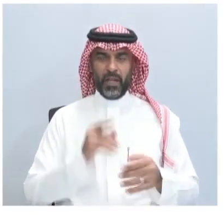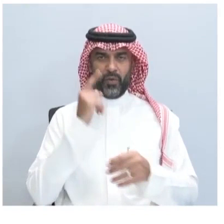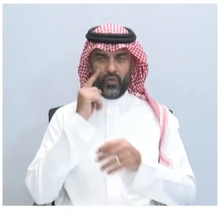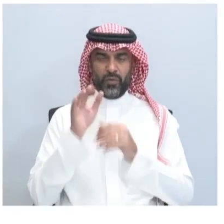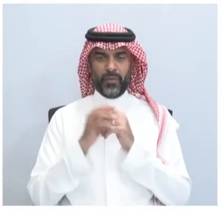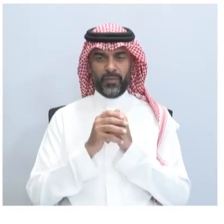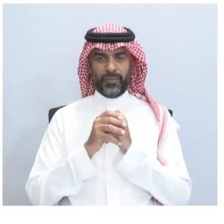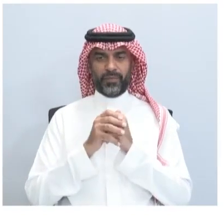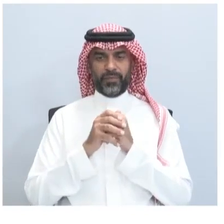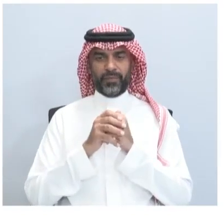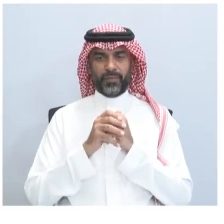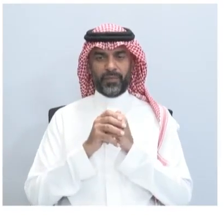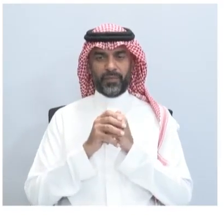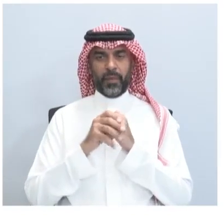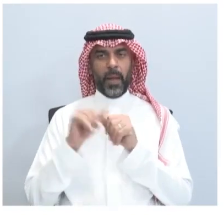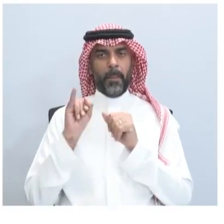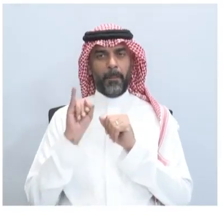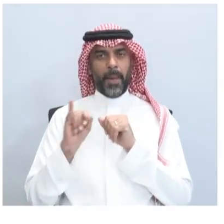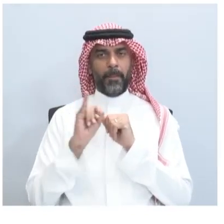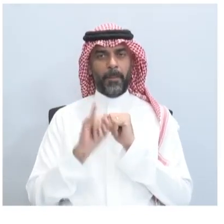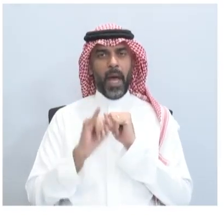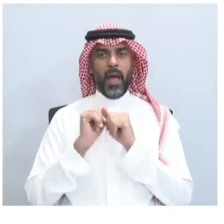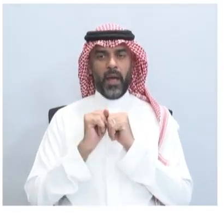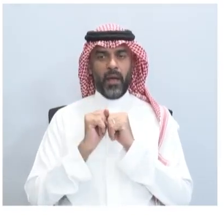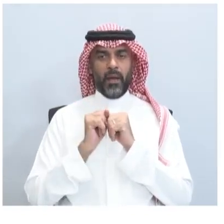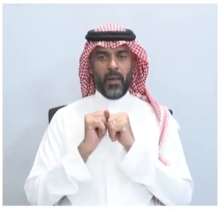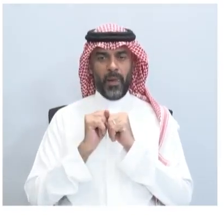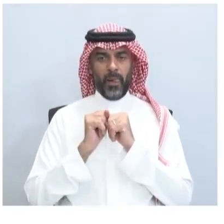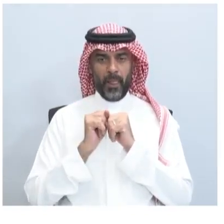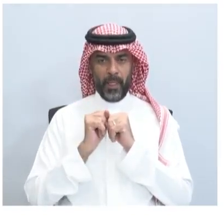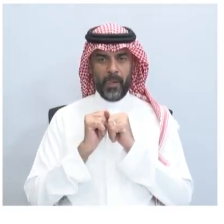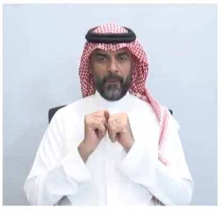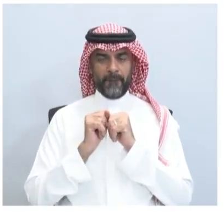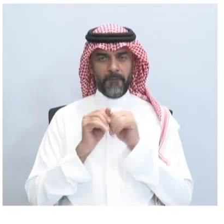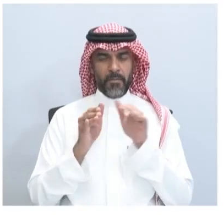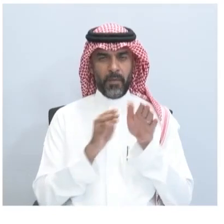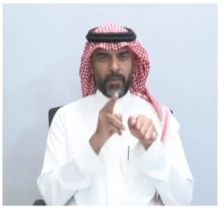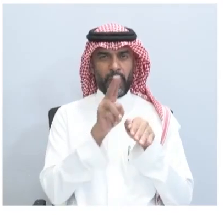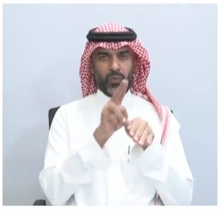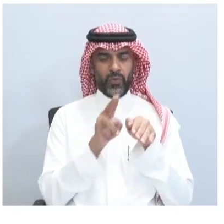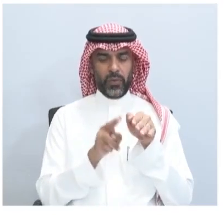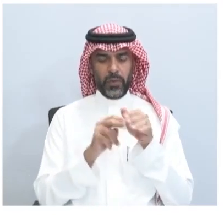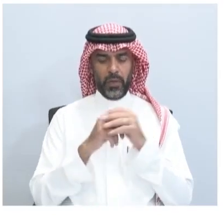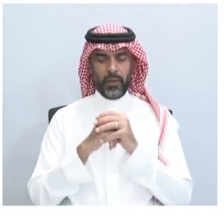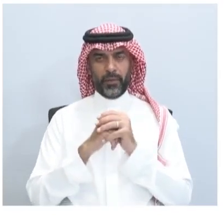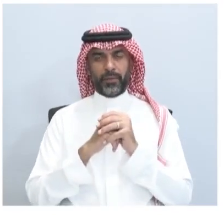هنا مما تصنع المعلبات الغذائيه